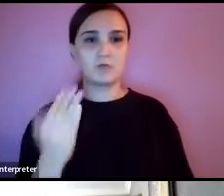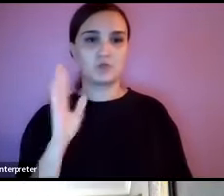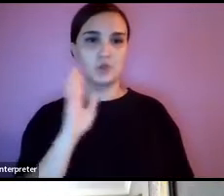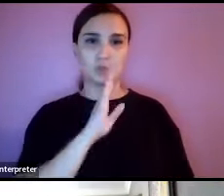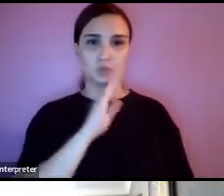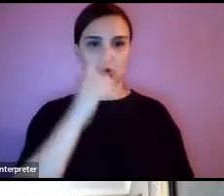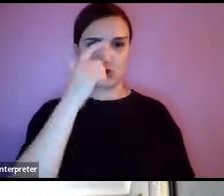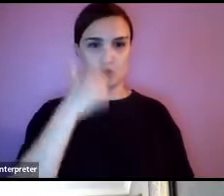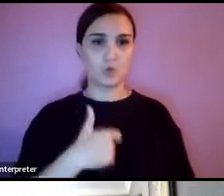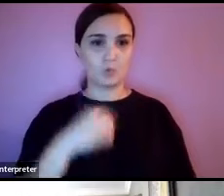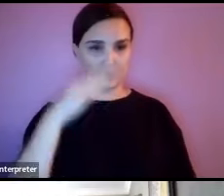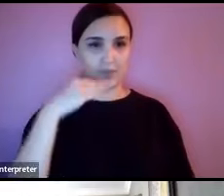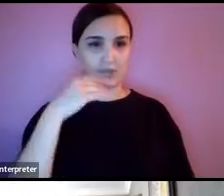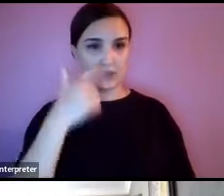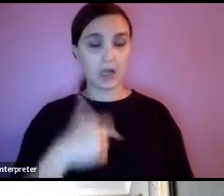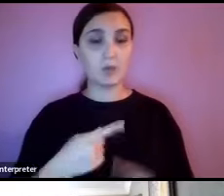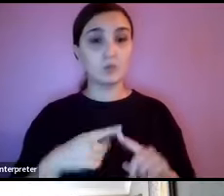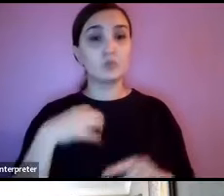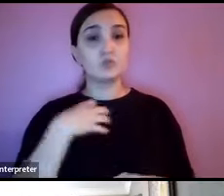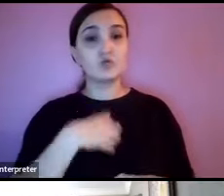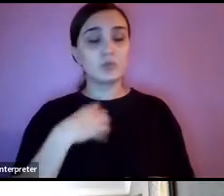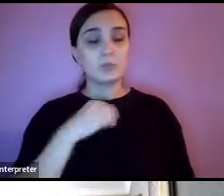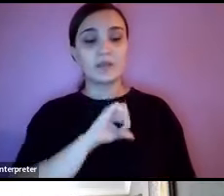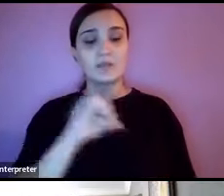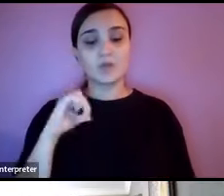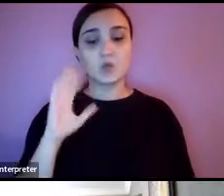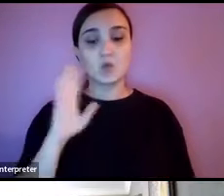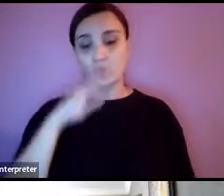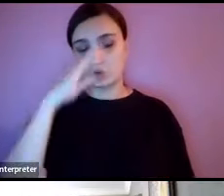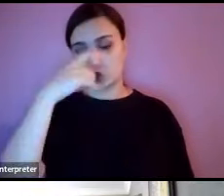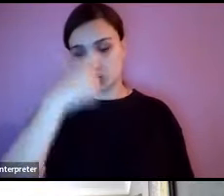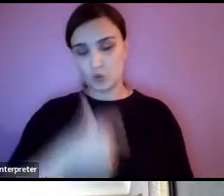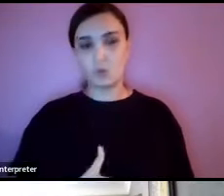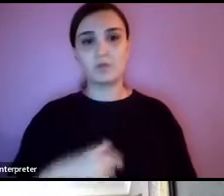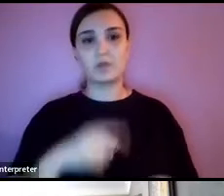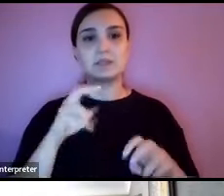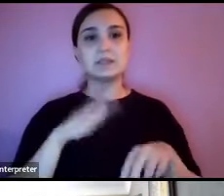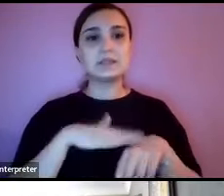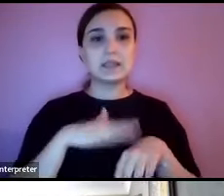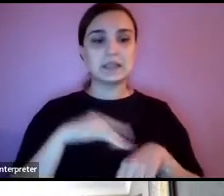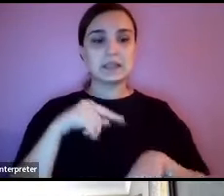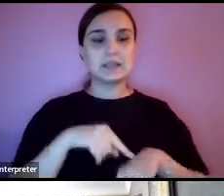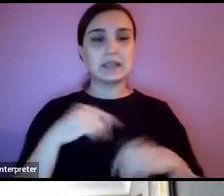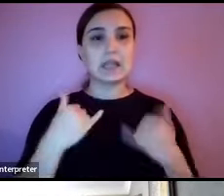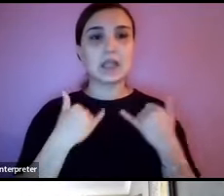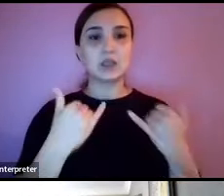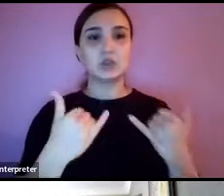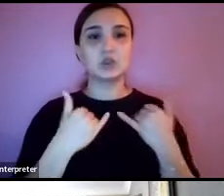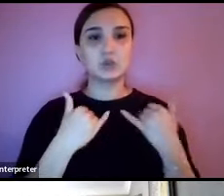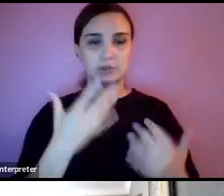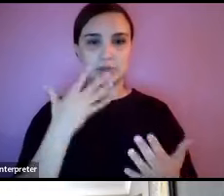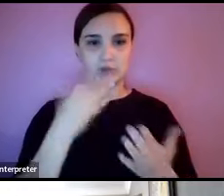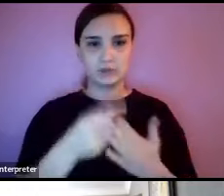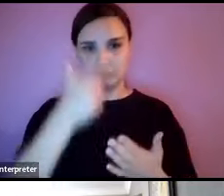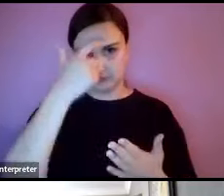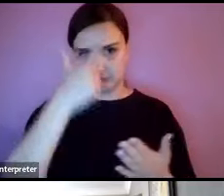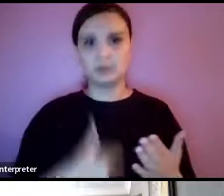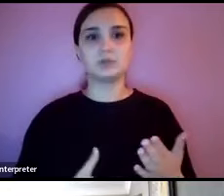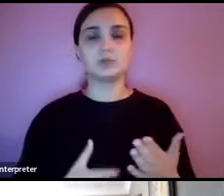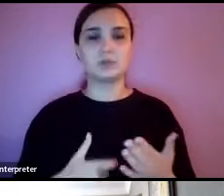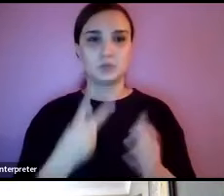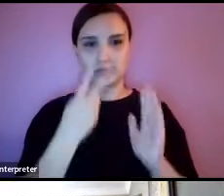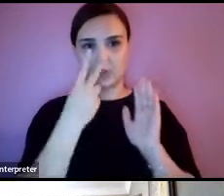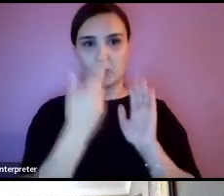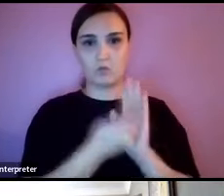ამიტომ ძალიან მნიშვნელოვანია, რომ თვითონ მშობელმა ეს თანაგრძნობა და სიკეთე, რაც ვახსენეთ აქამდე, საკუთარი თავის მიმართაც გამოავლინოს